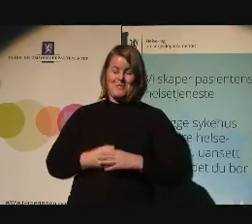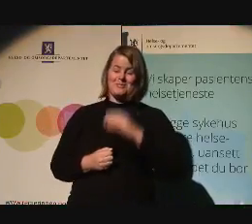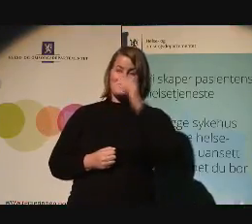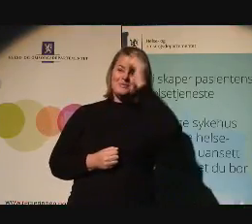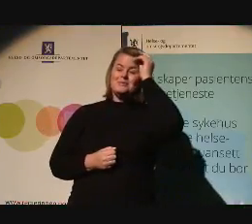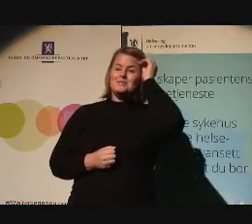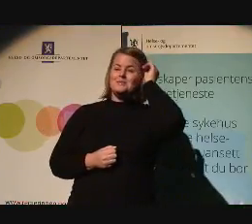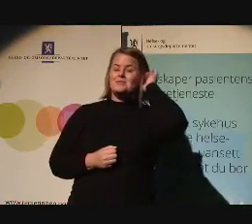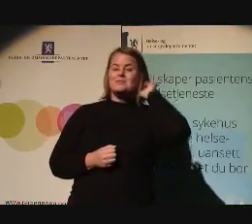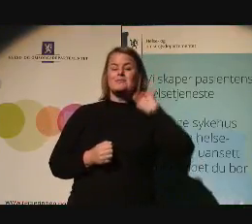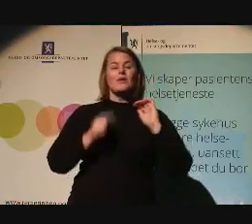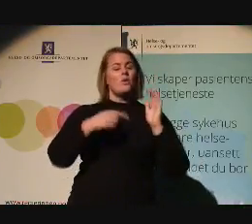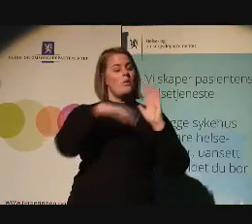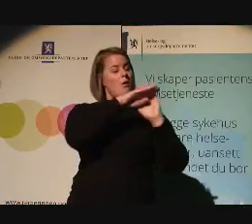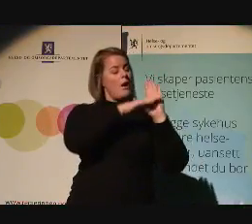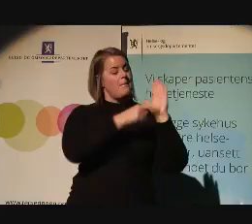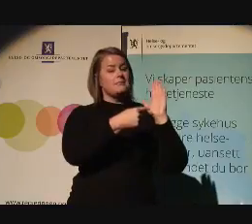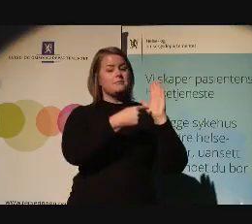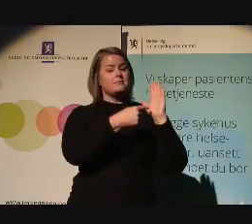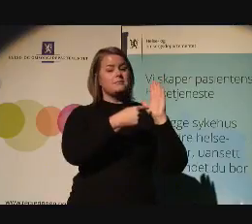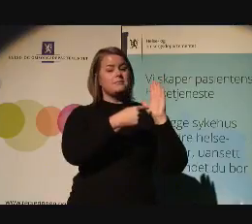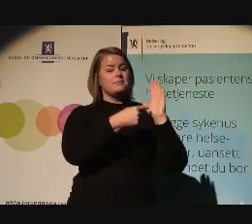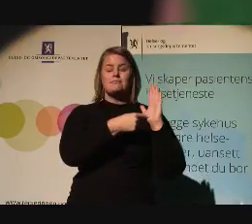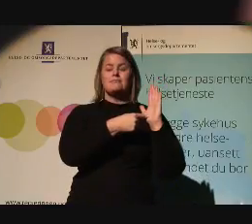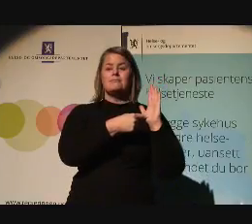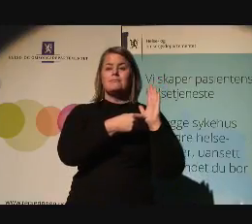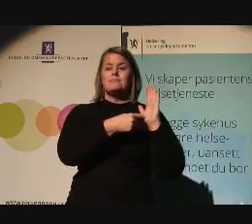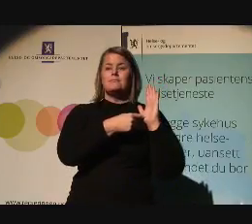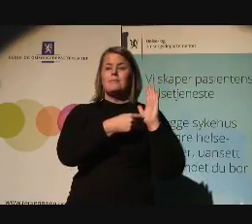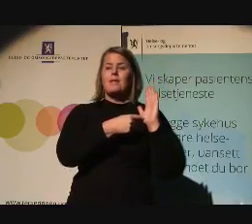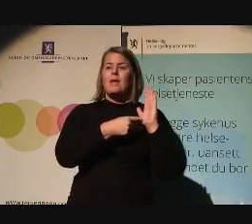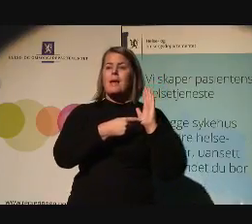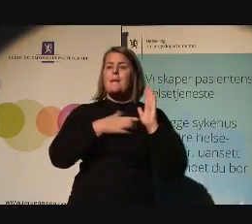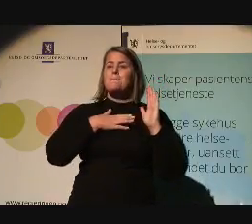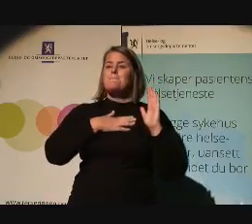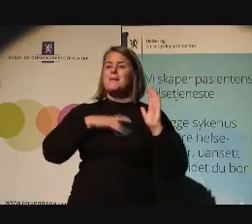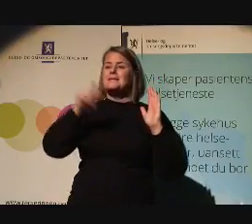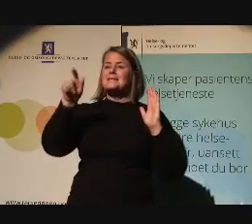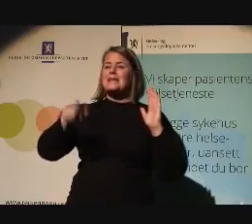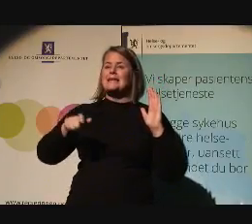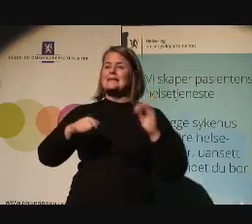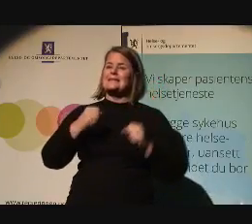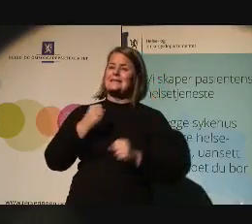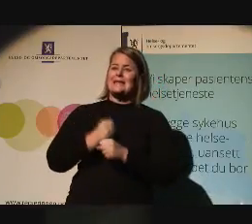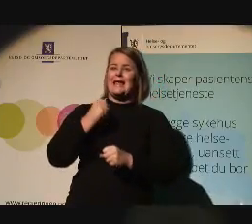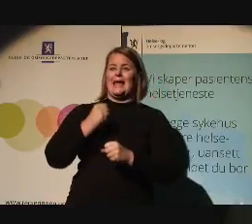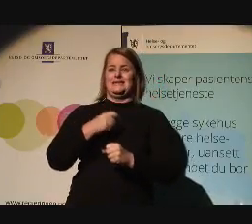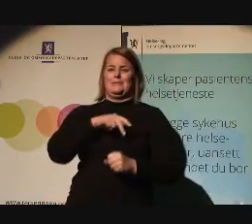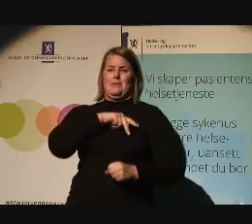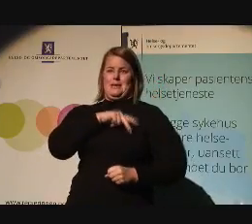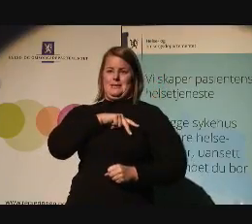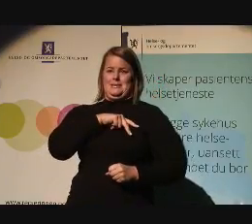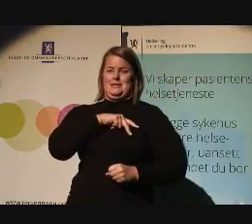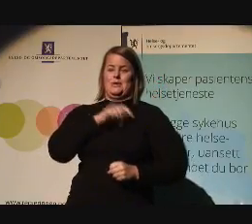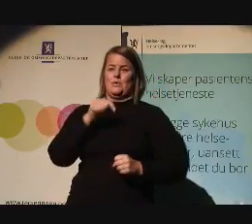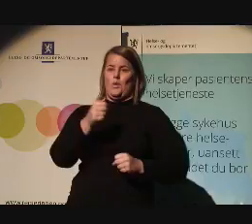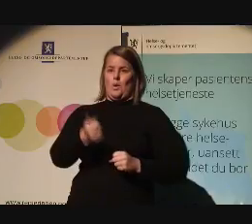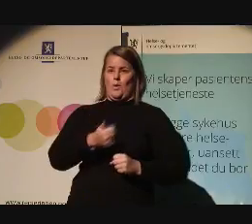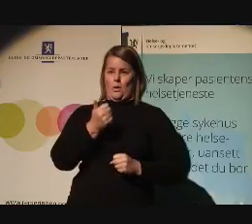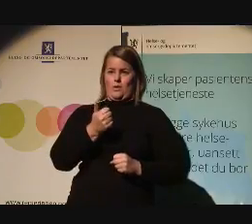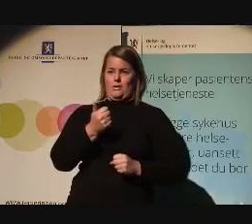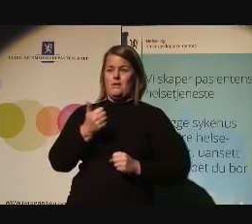Det neste punktet på programmet det utdeling av pasientsikkerhetsprisene I år